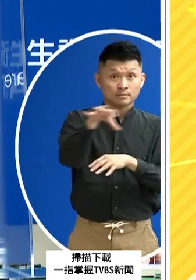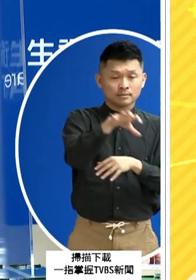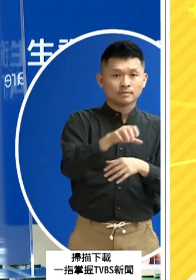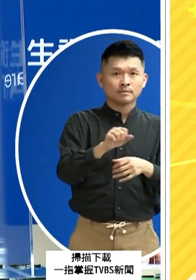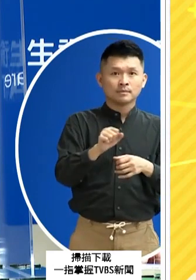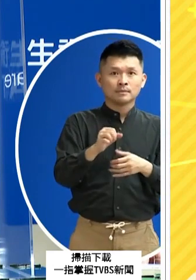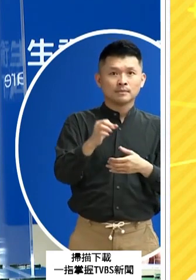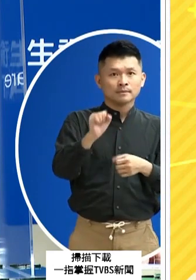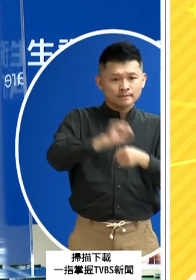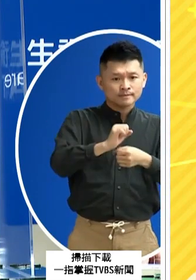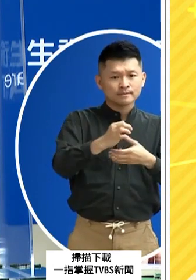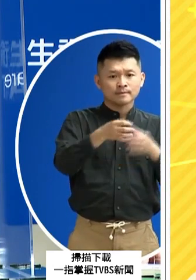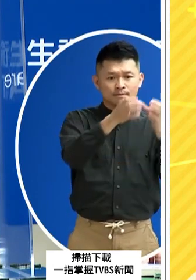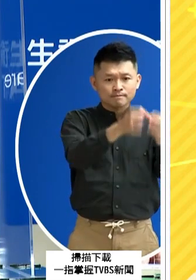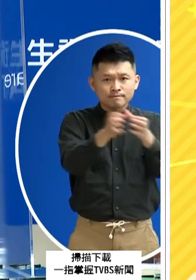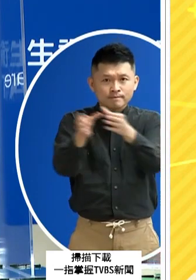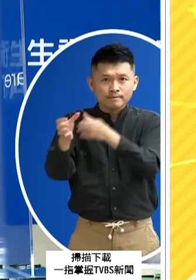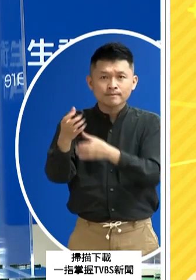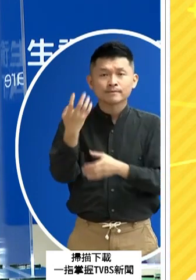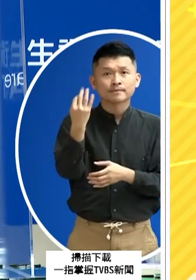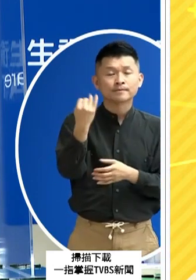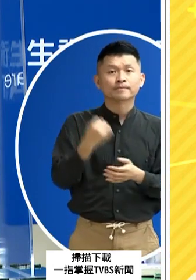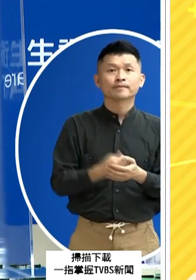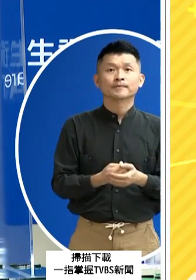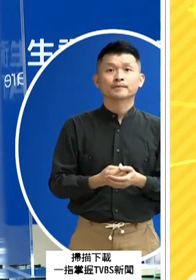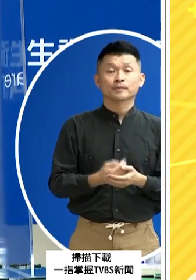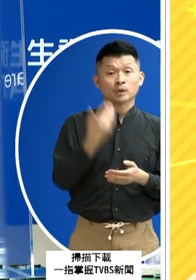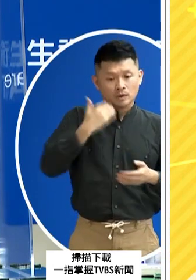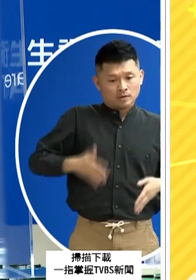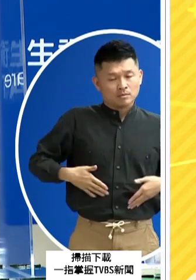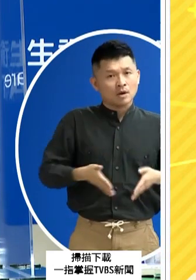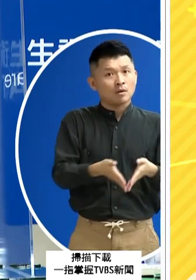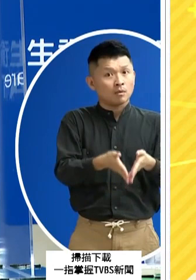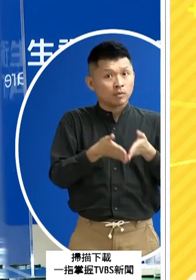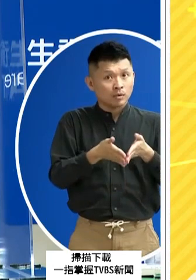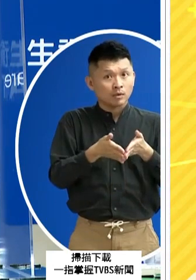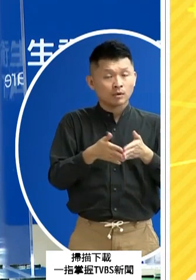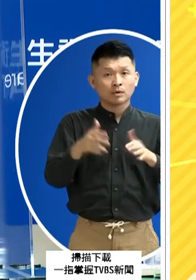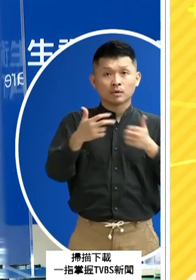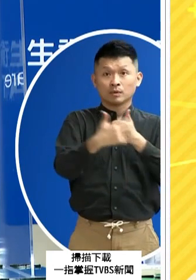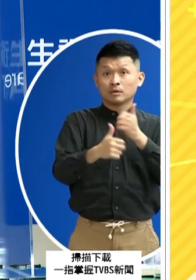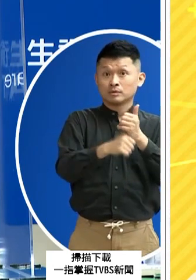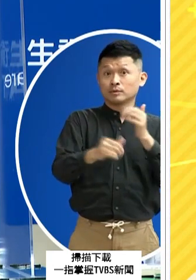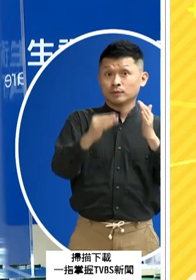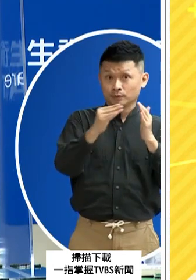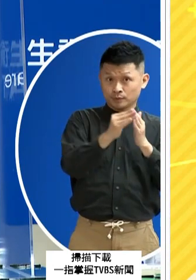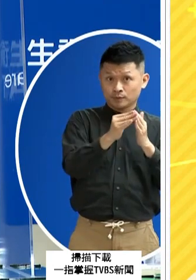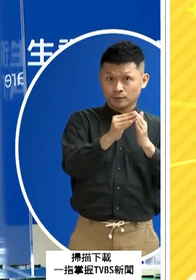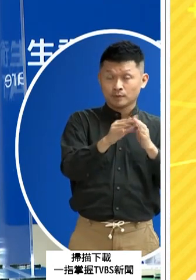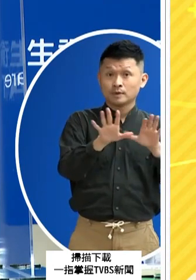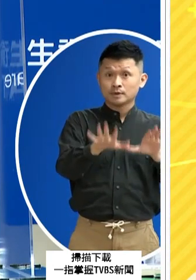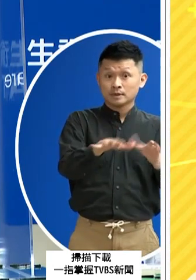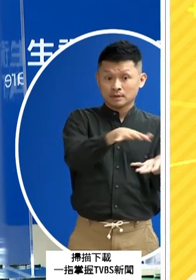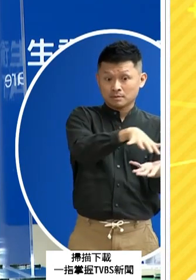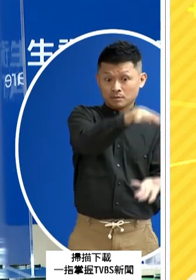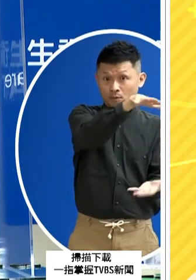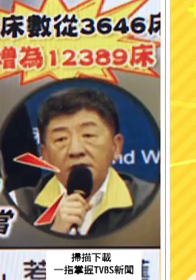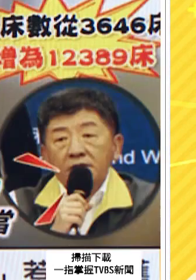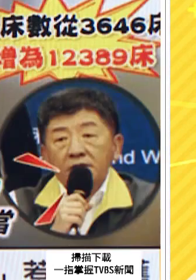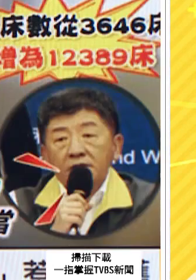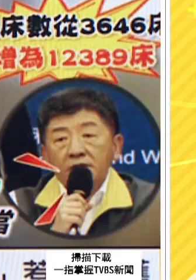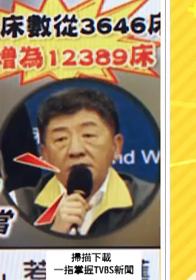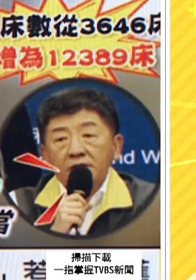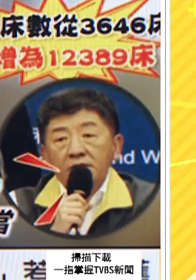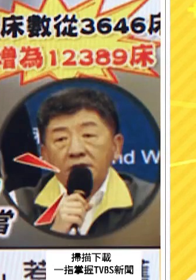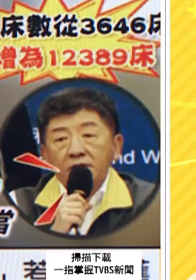得。做大内宣，做大外宣，要欺骗我们台湾的民众，不要把台湾人当成智